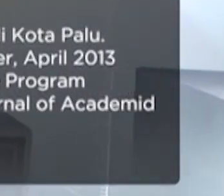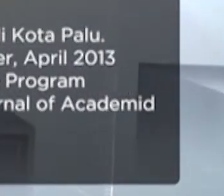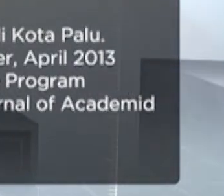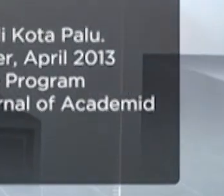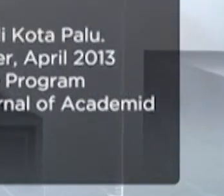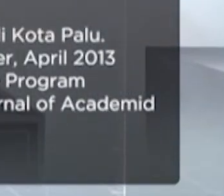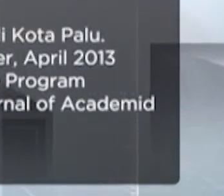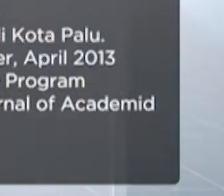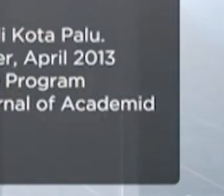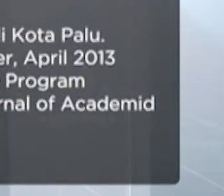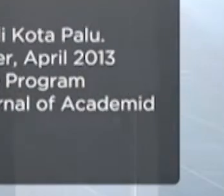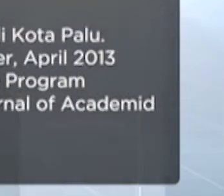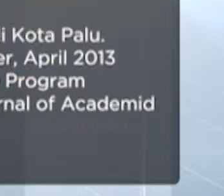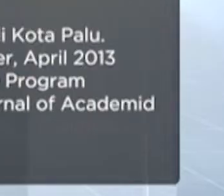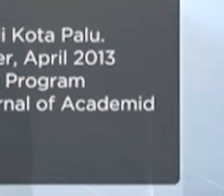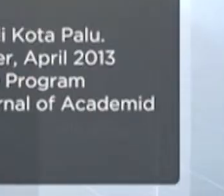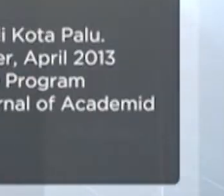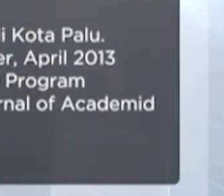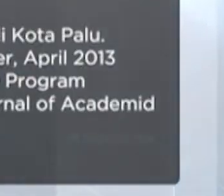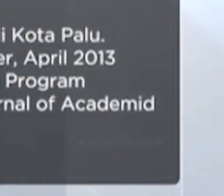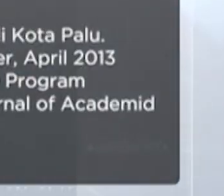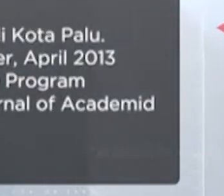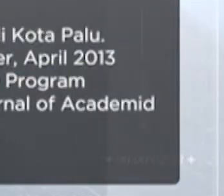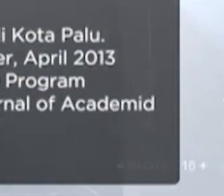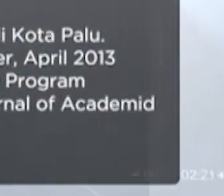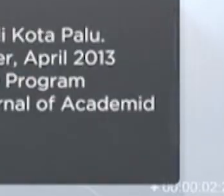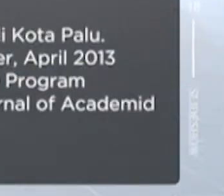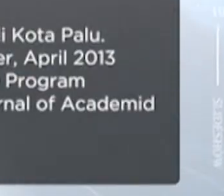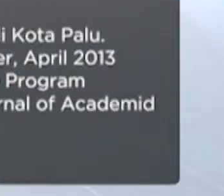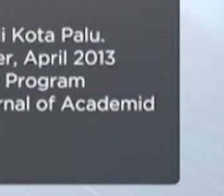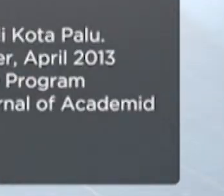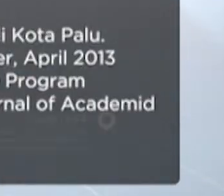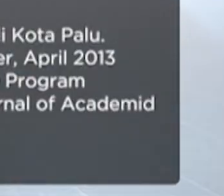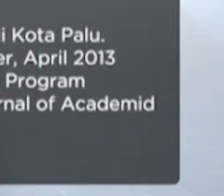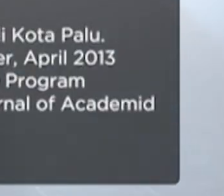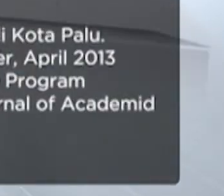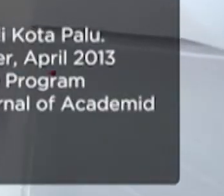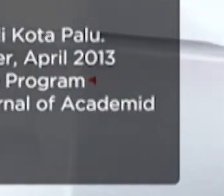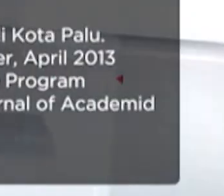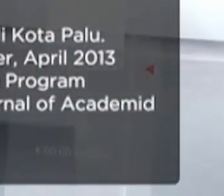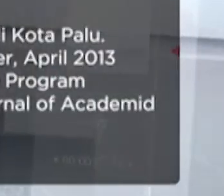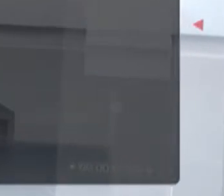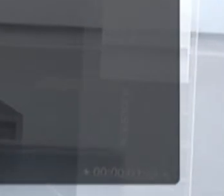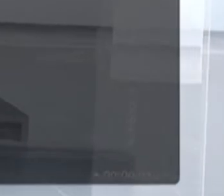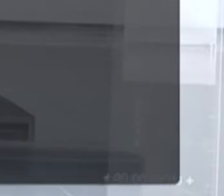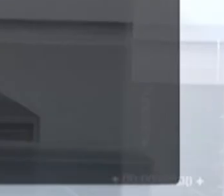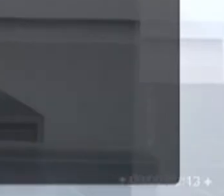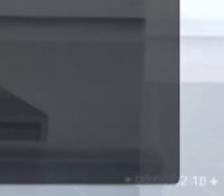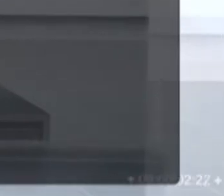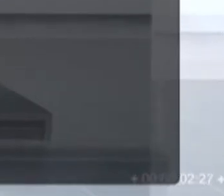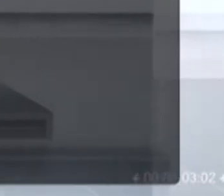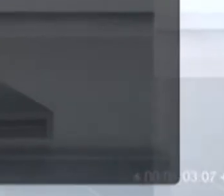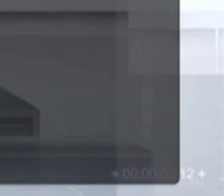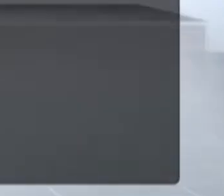Palu. The Implementation of Delivery Assurance Program Model in Palu, Indonesia. The Impact of